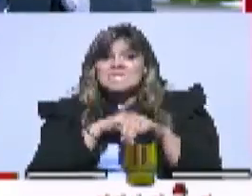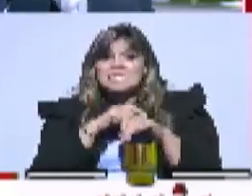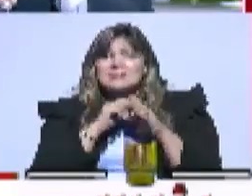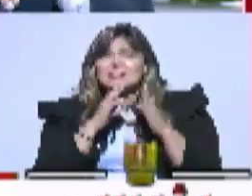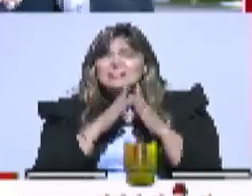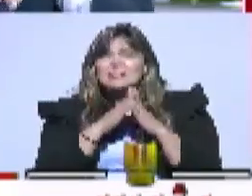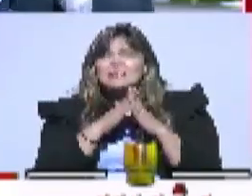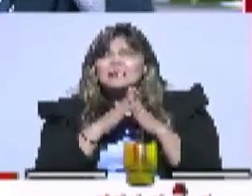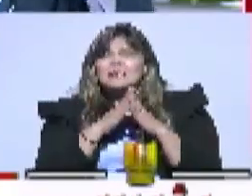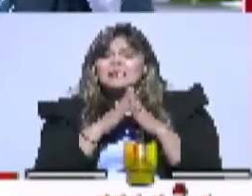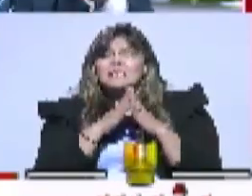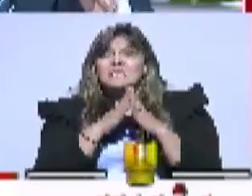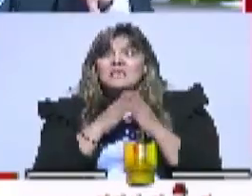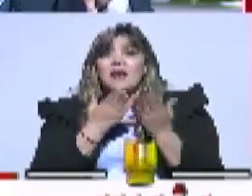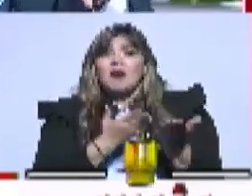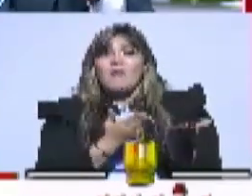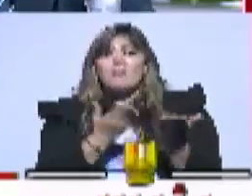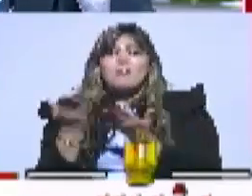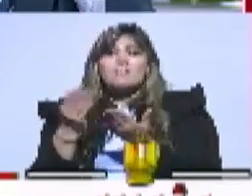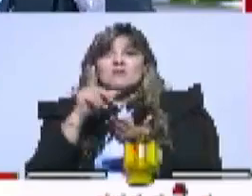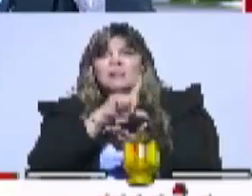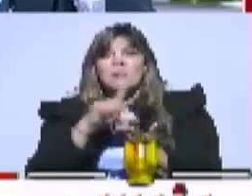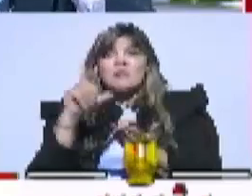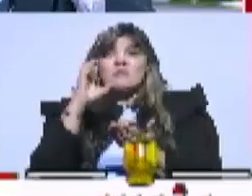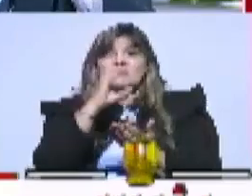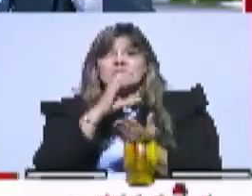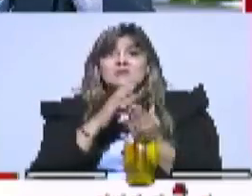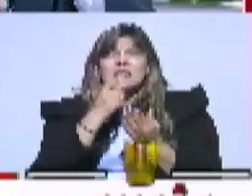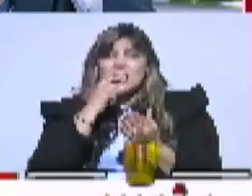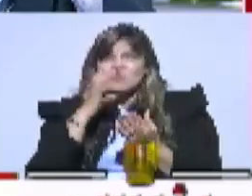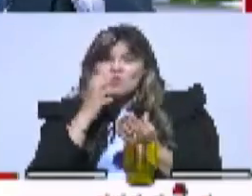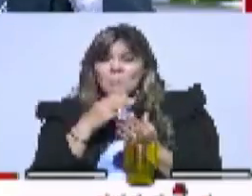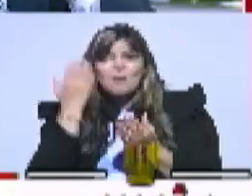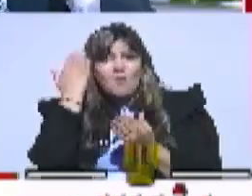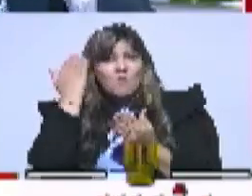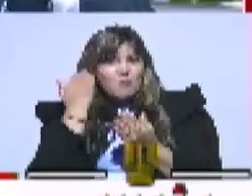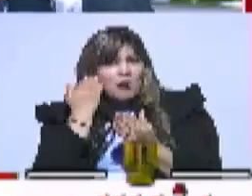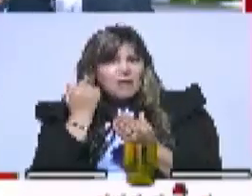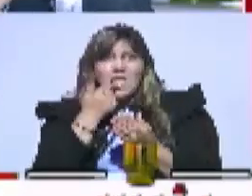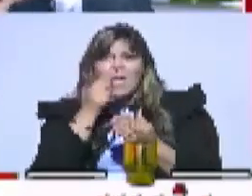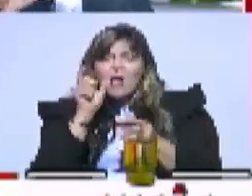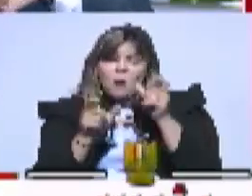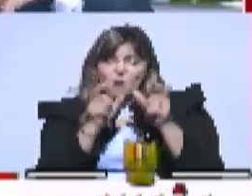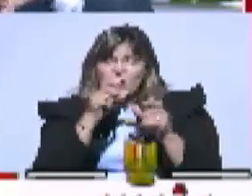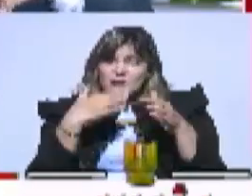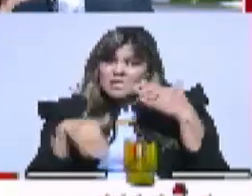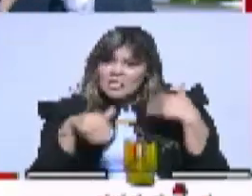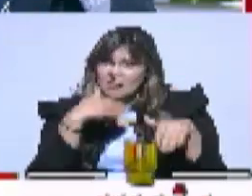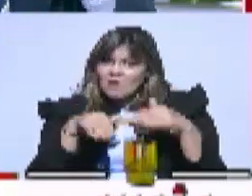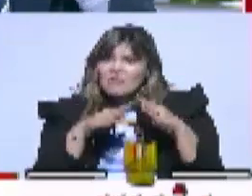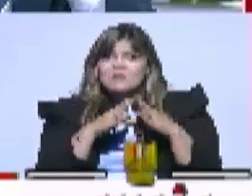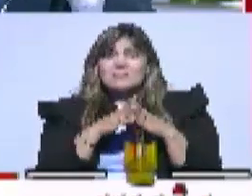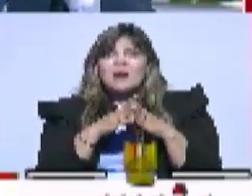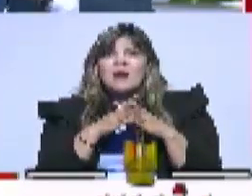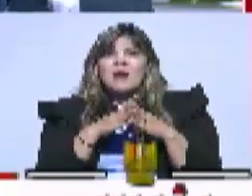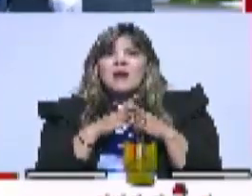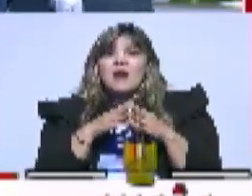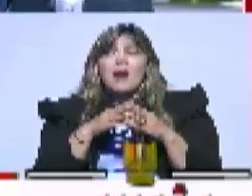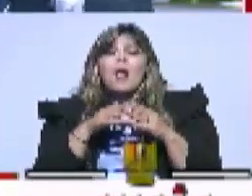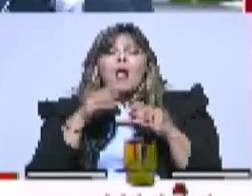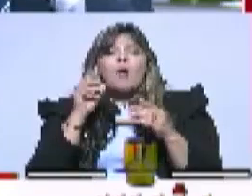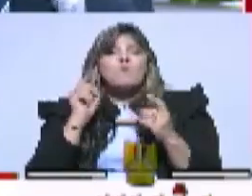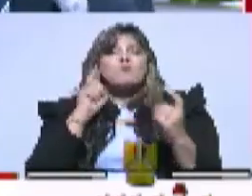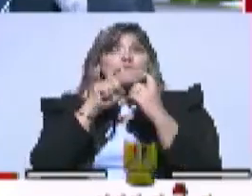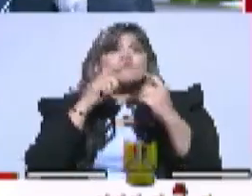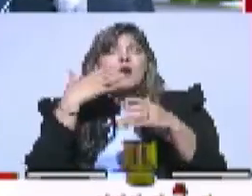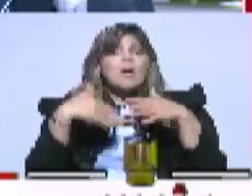قدم فيها الرئيس لهذه الفئات سواء الشباب او المرأة او ذوي الاحتياجات او متحدي